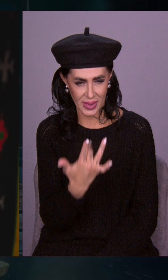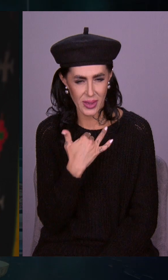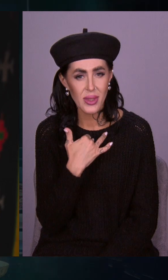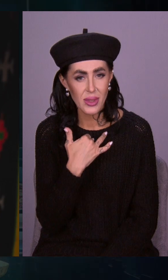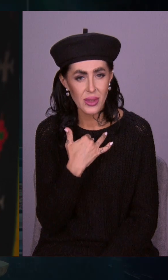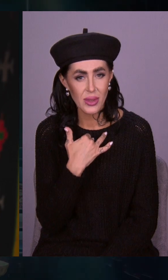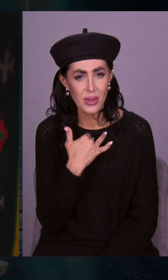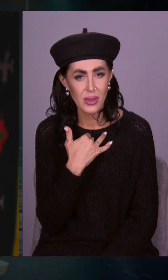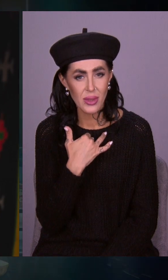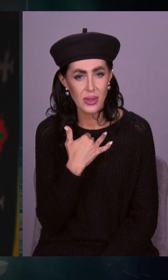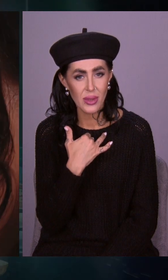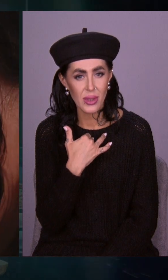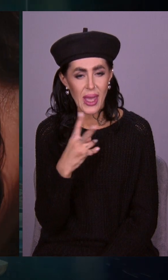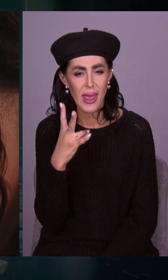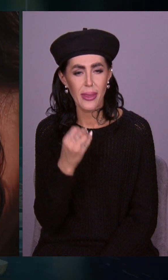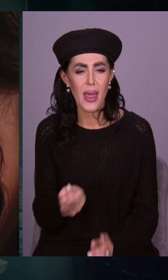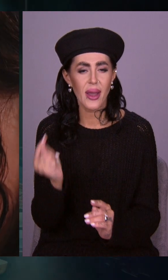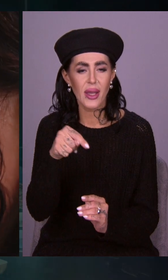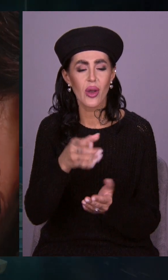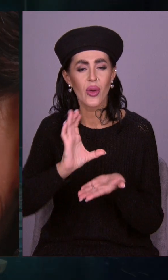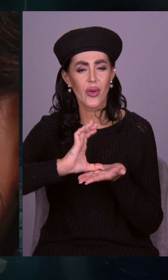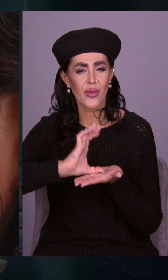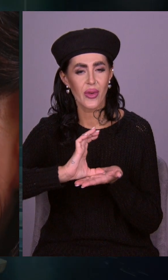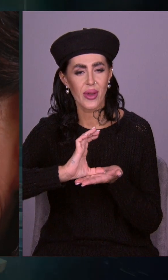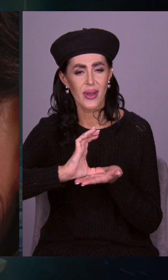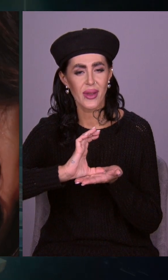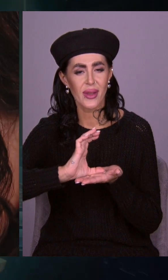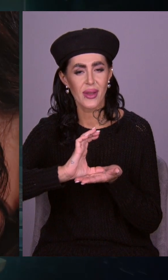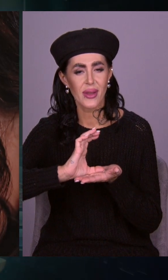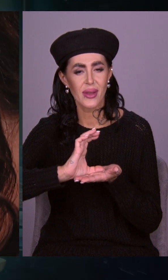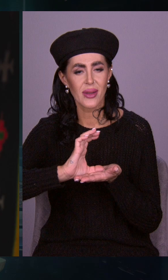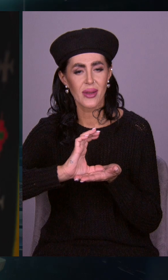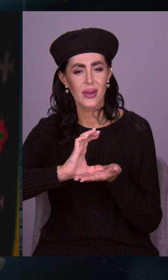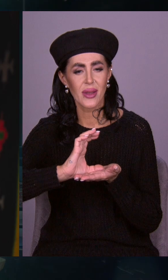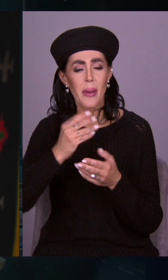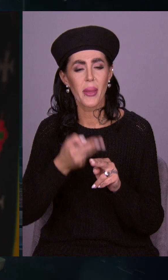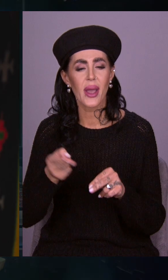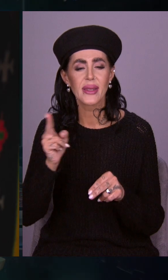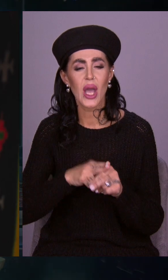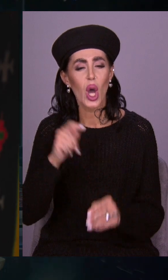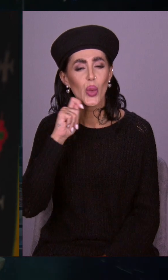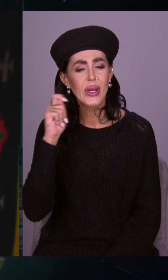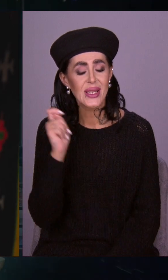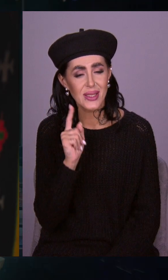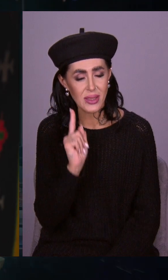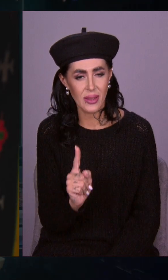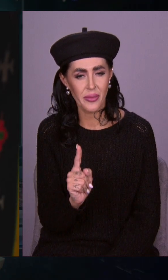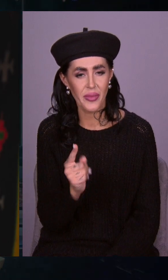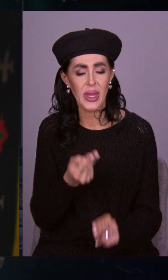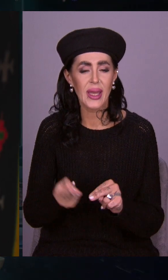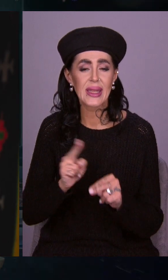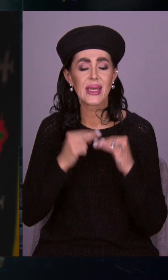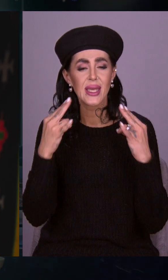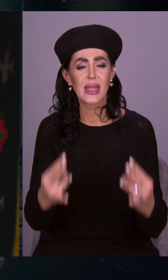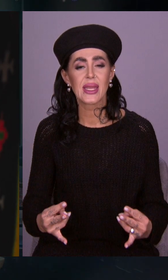на горнятко кави? Почимчикуємо долініш. Українська – це